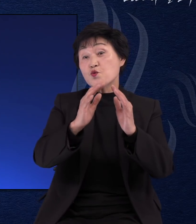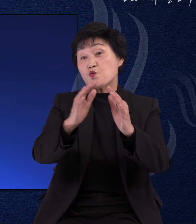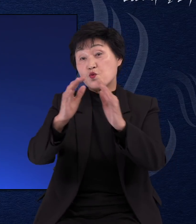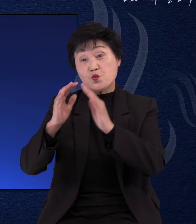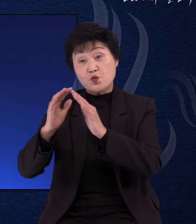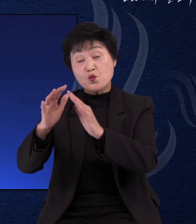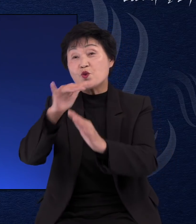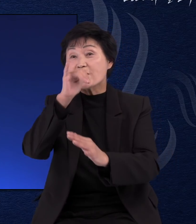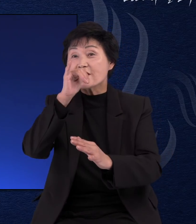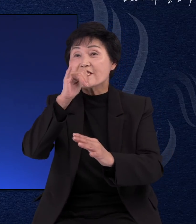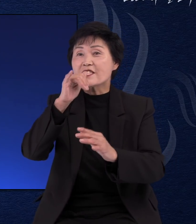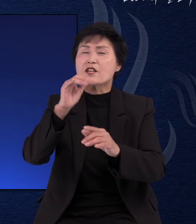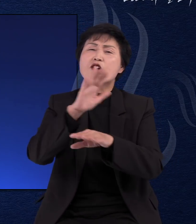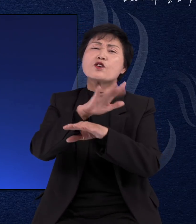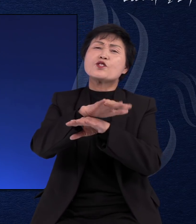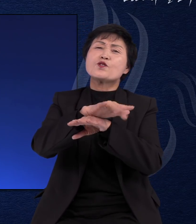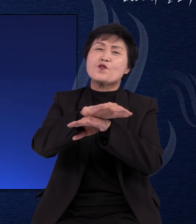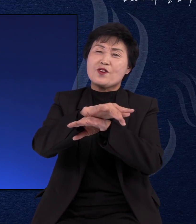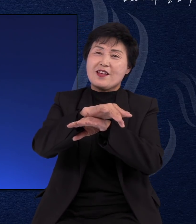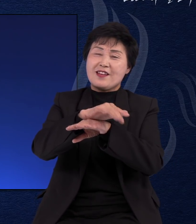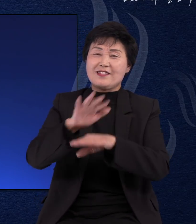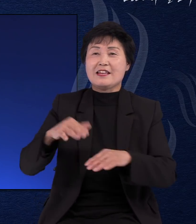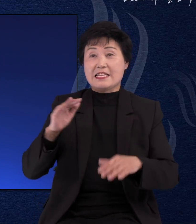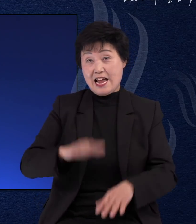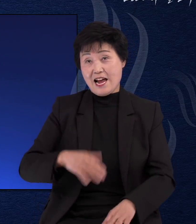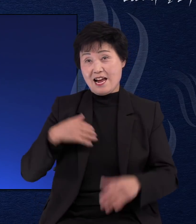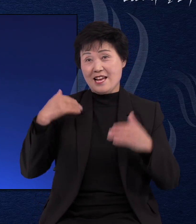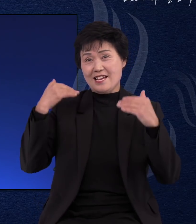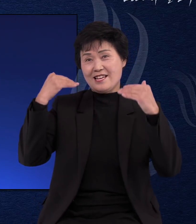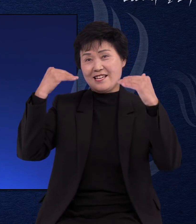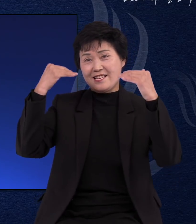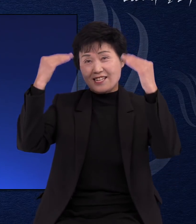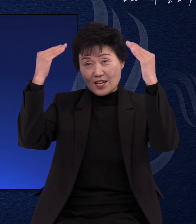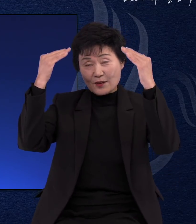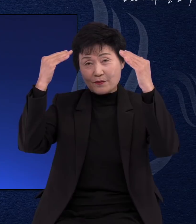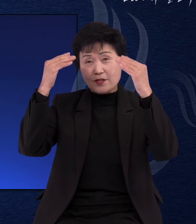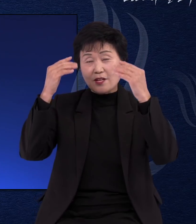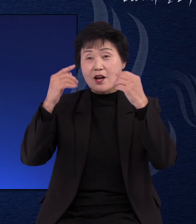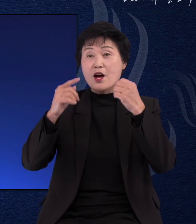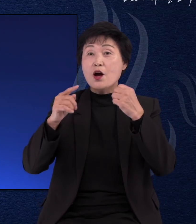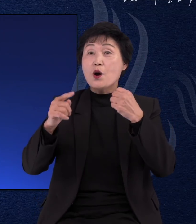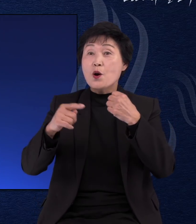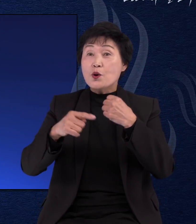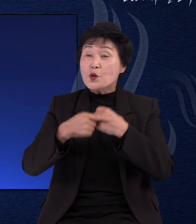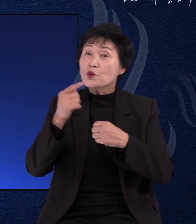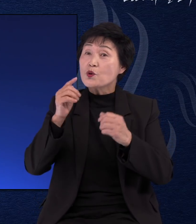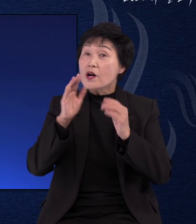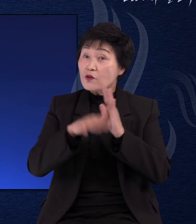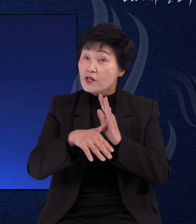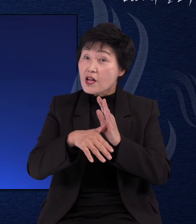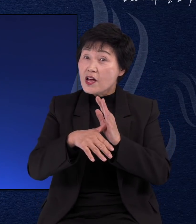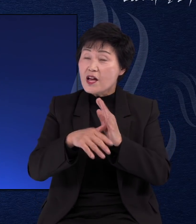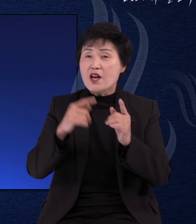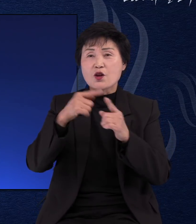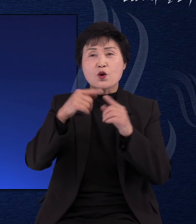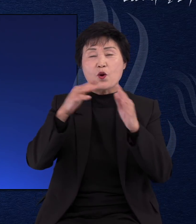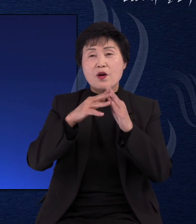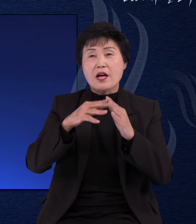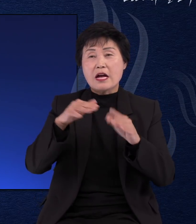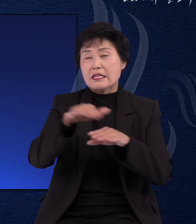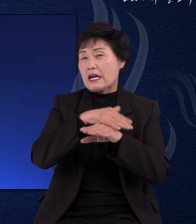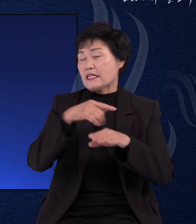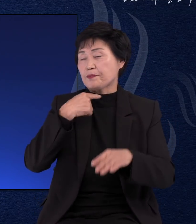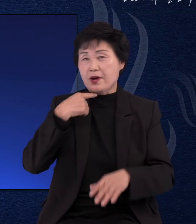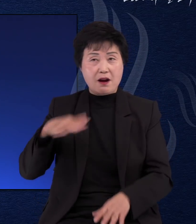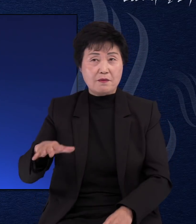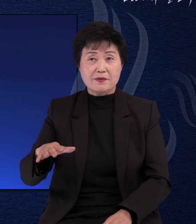있는 그 시골에서 제가 자라나게 됩니다. 초등학교 때 교회를 다니지 않았고요. 중학교 1학년쯤 되었을 때에